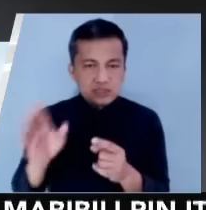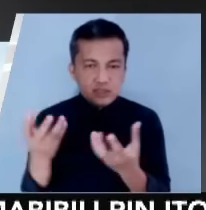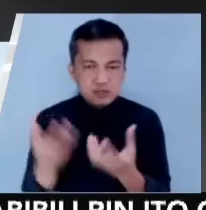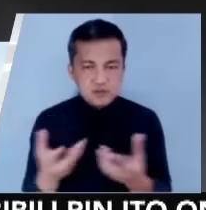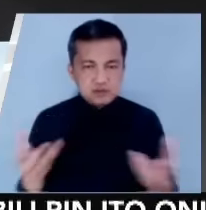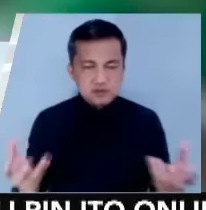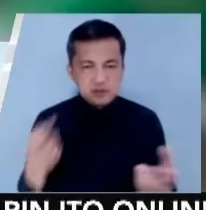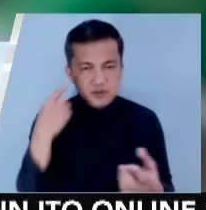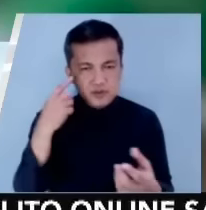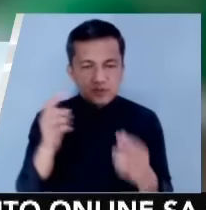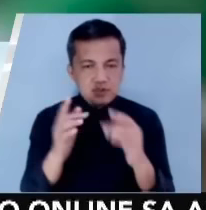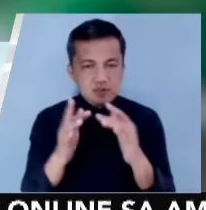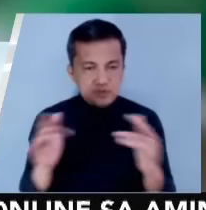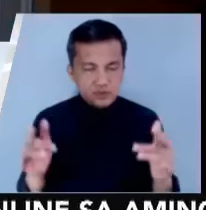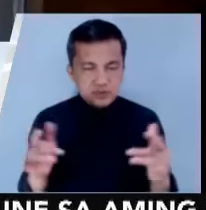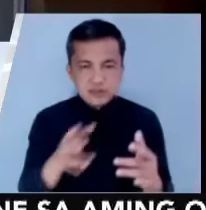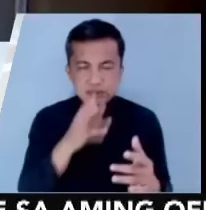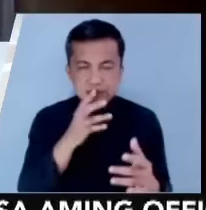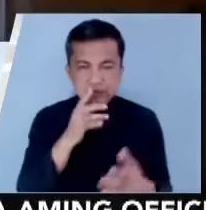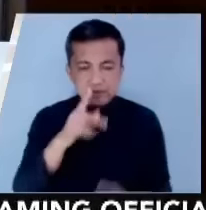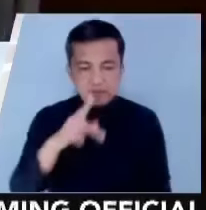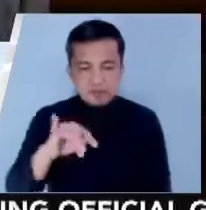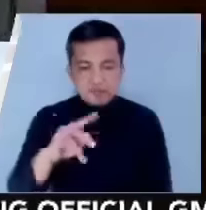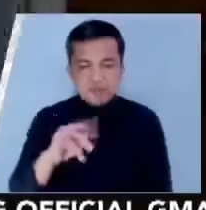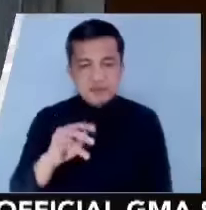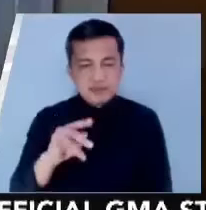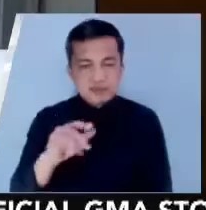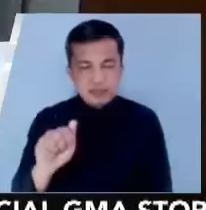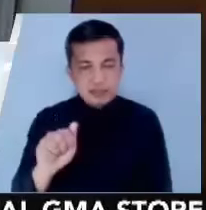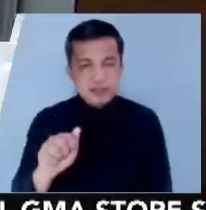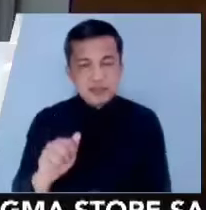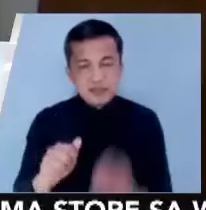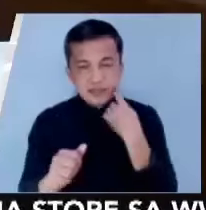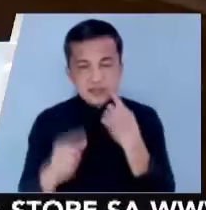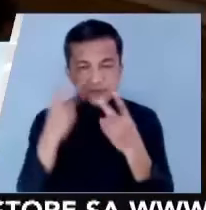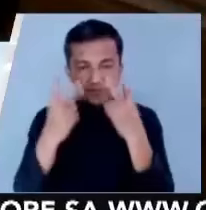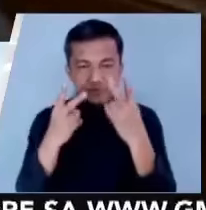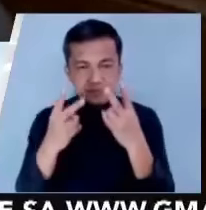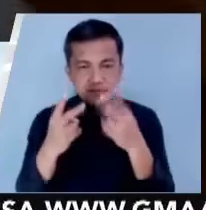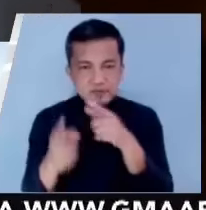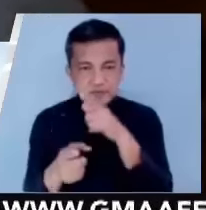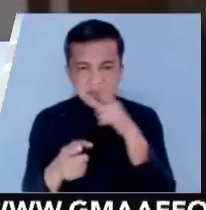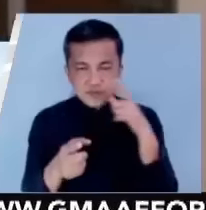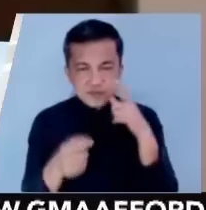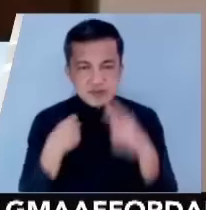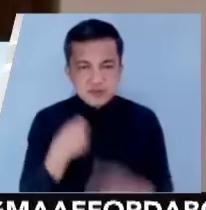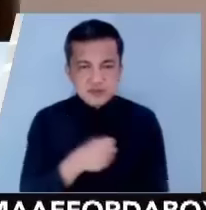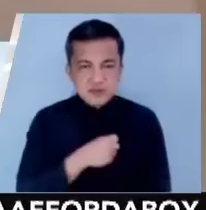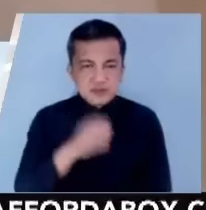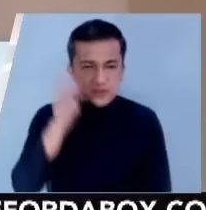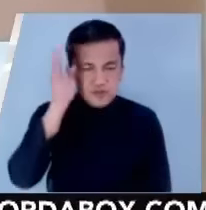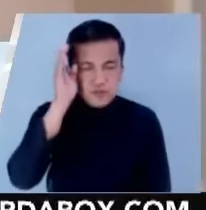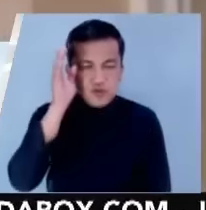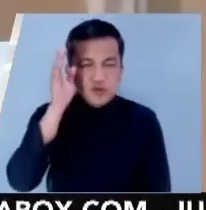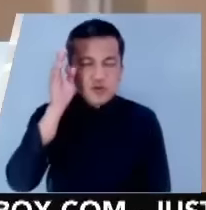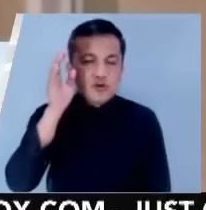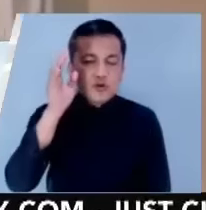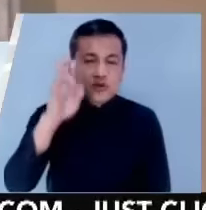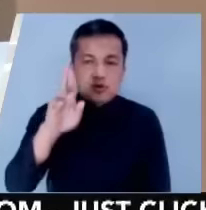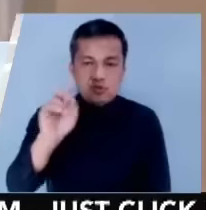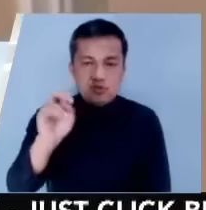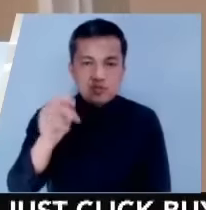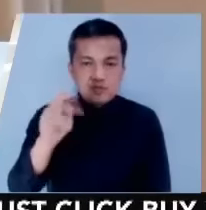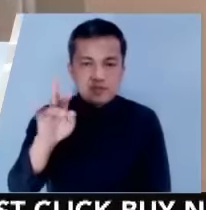pista ng inang Peña Francia. Kaina, bumisita rin kay Robredo sina Senator Bong Revilla at DILG Secretary